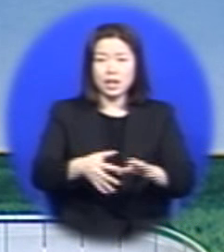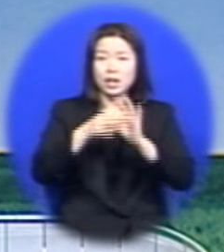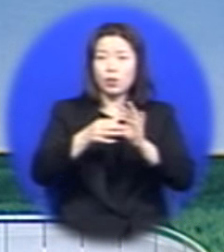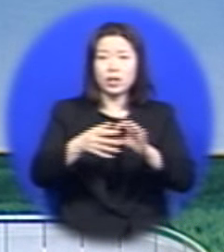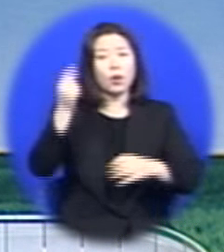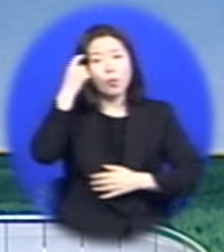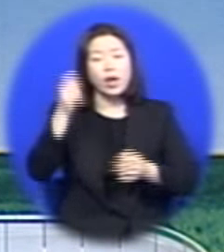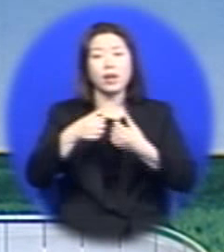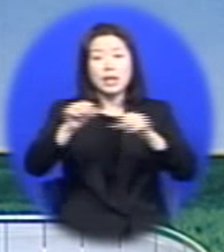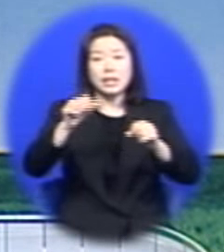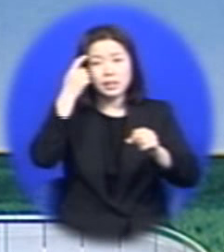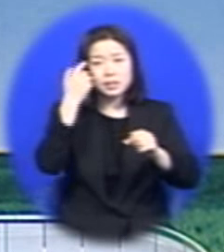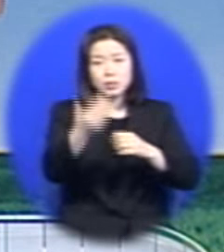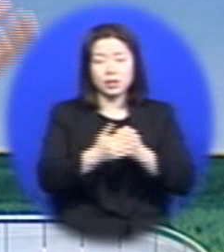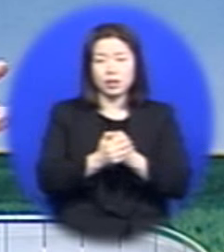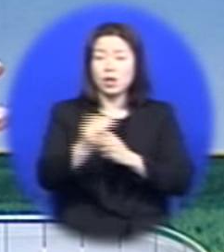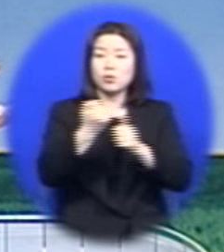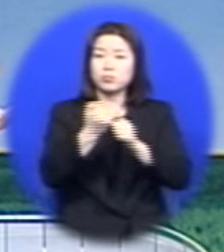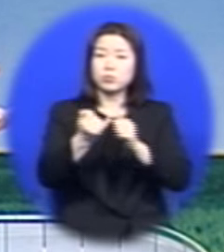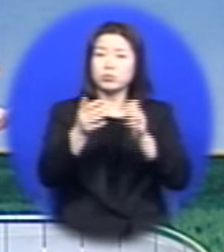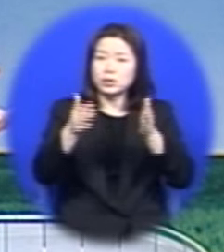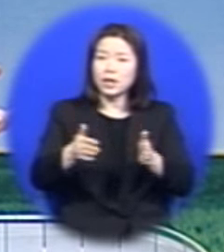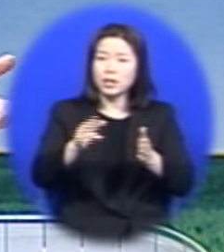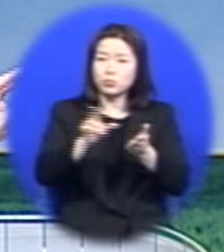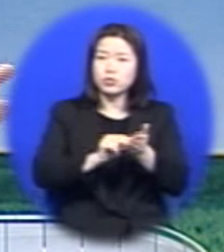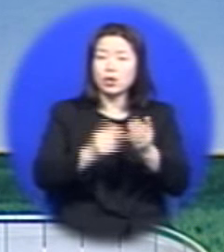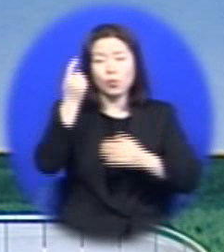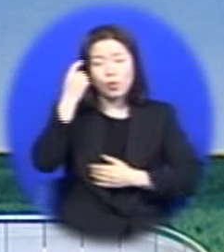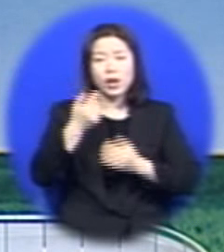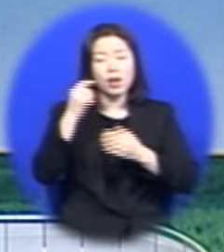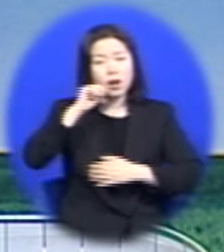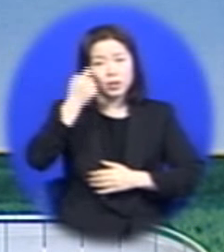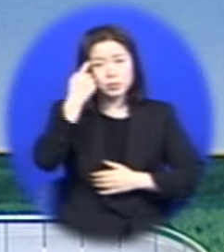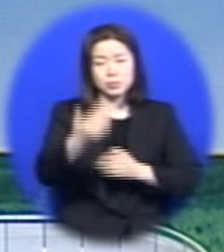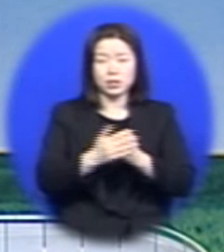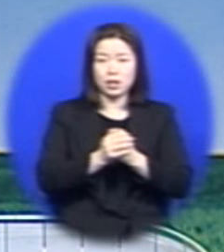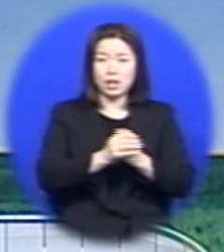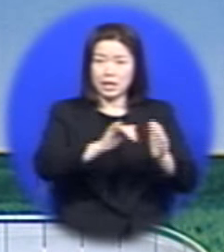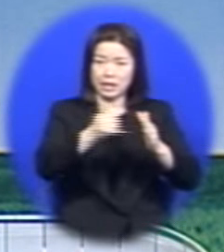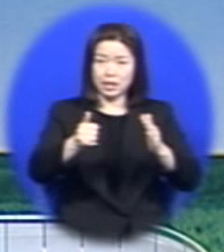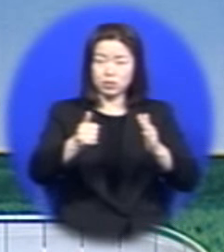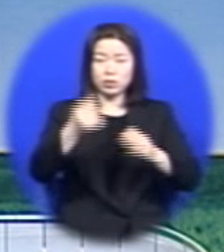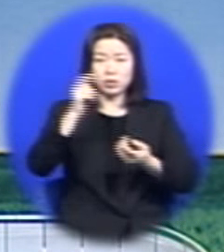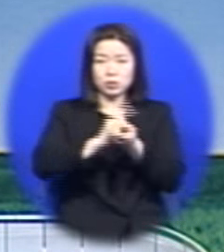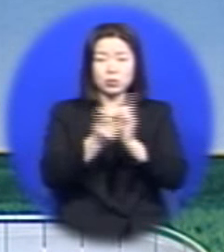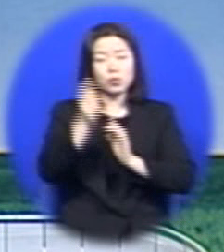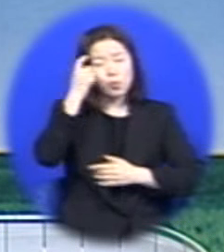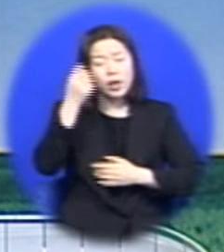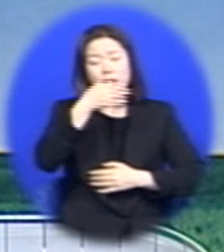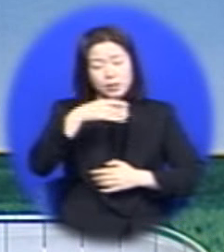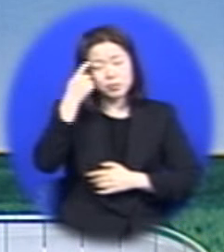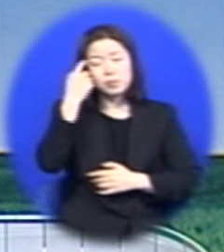깨집니까? 부부 사이에 왜 어렵습니까? 가족들이 왜 그렇게 서로 힘듭니까?